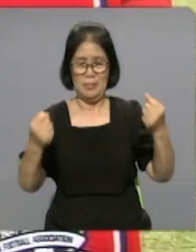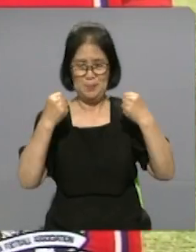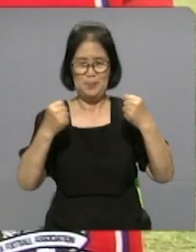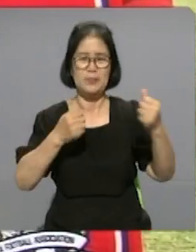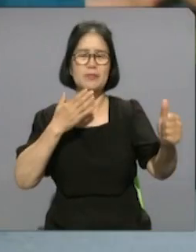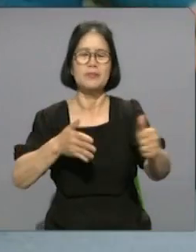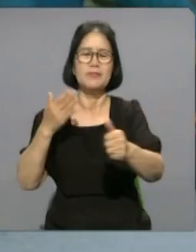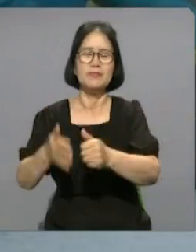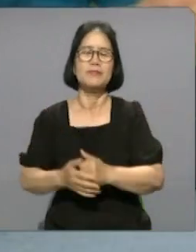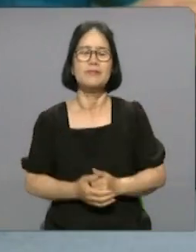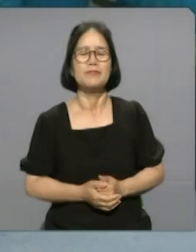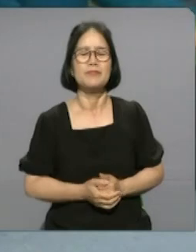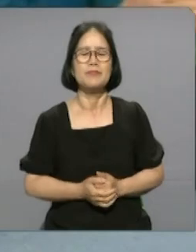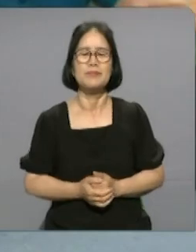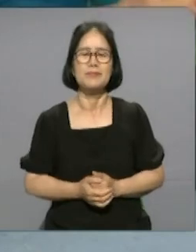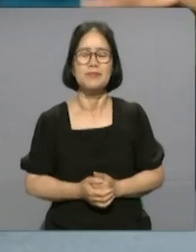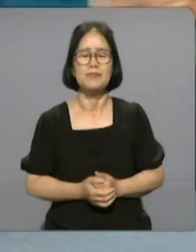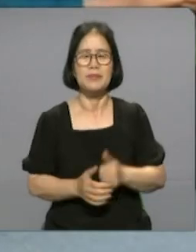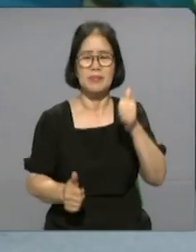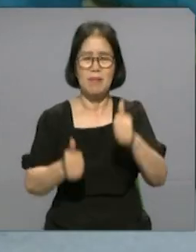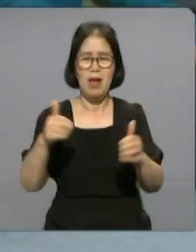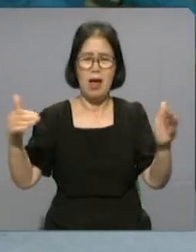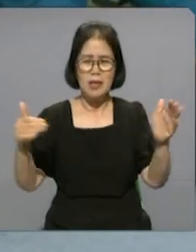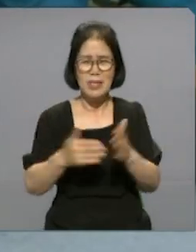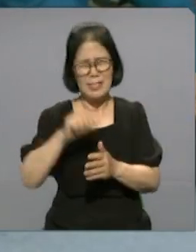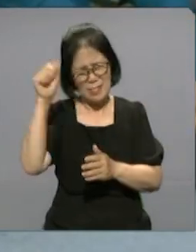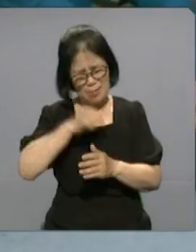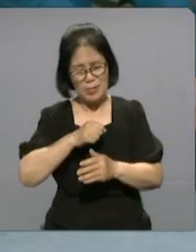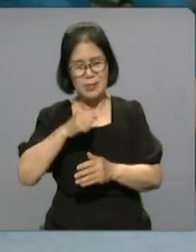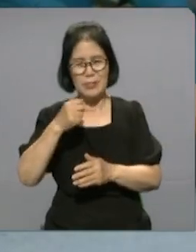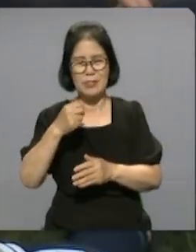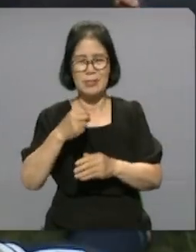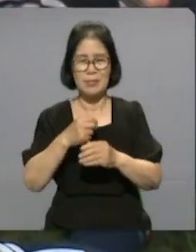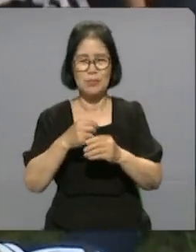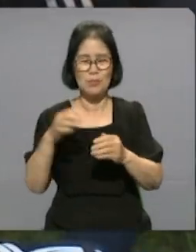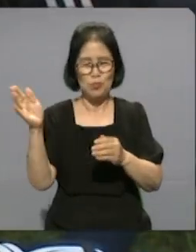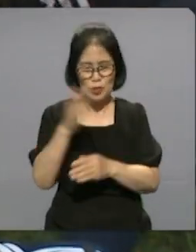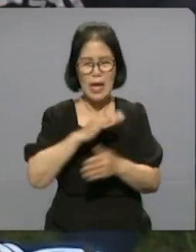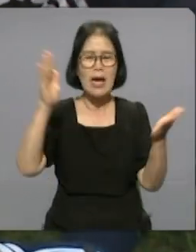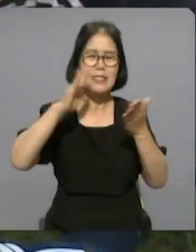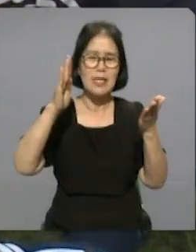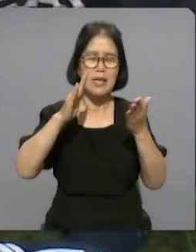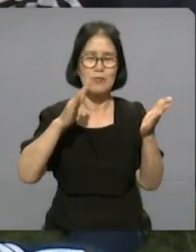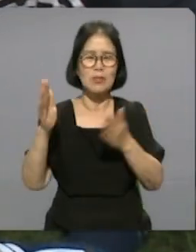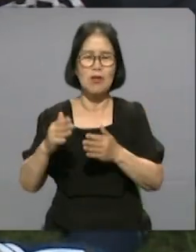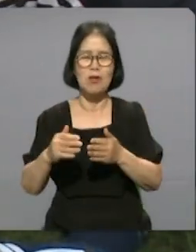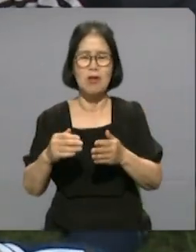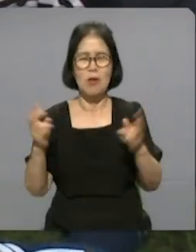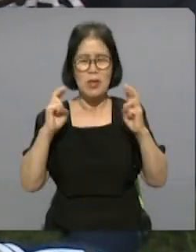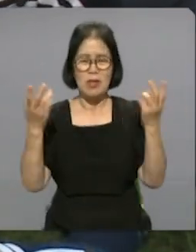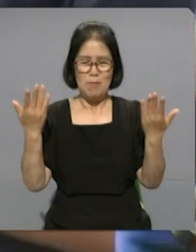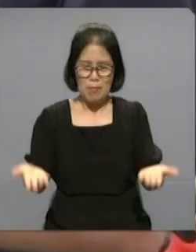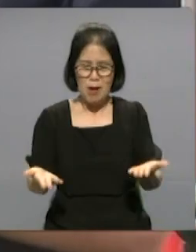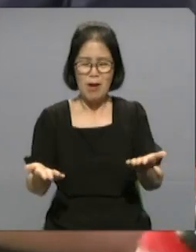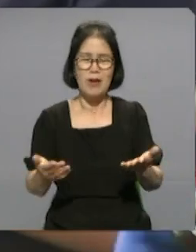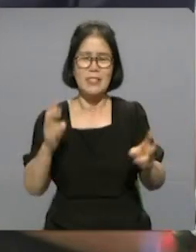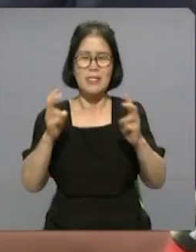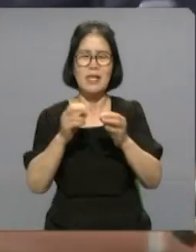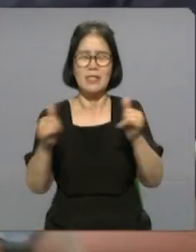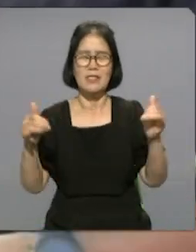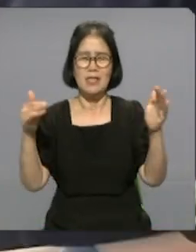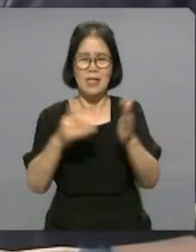힘냈으면 좋겠습니다. 기말고사를 끝내고 새벽잠을 박차고 나온 학생부터 연차 투혼까지 내던진